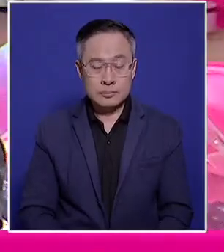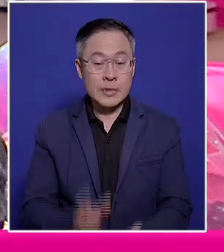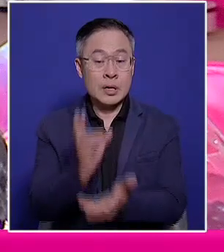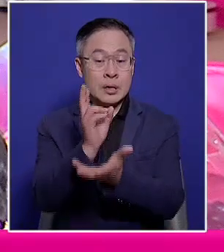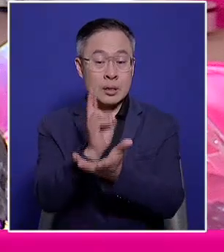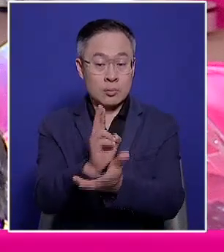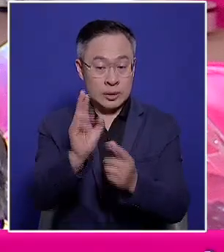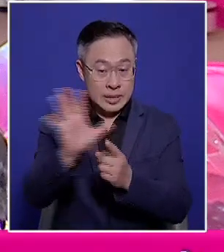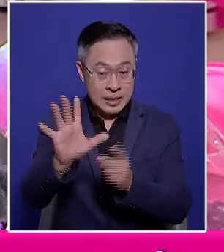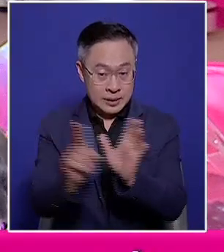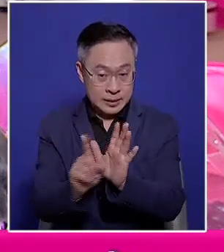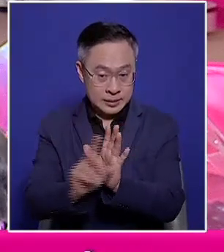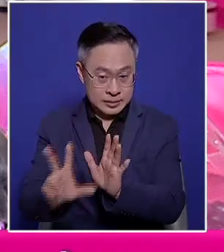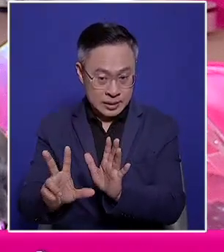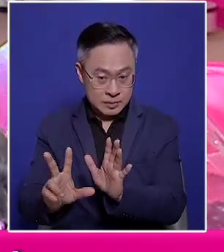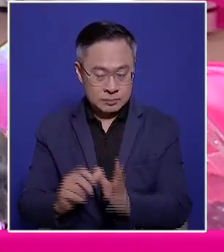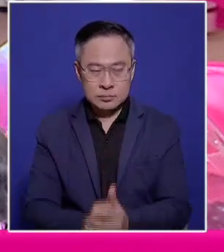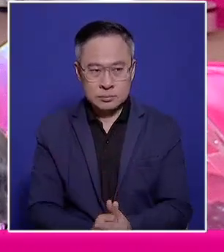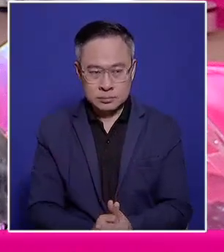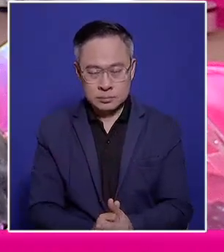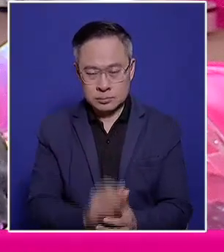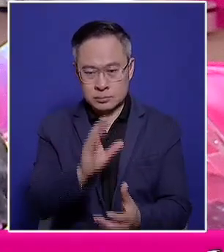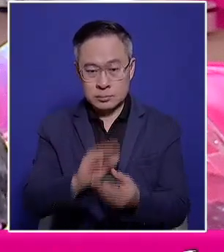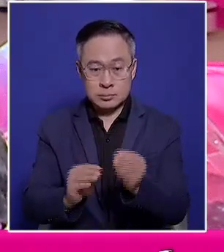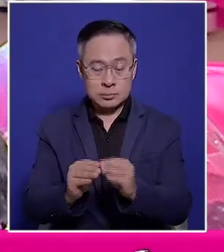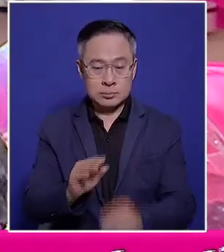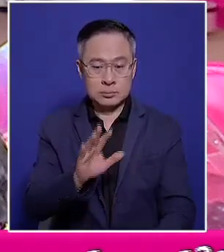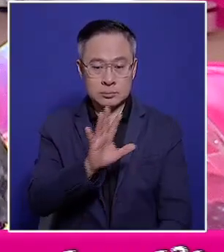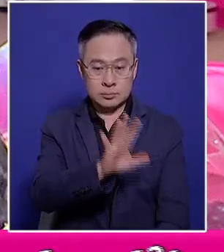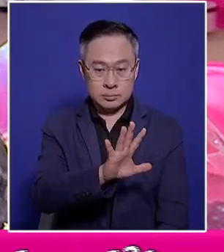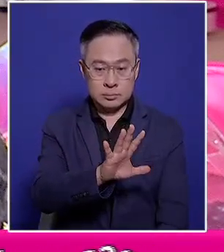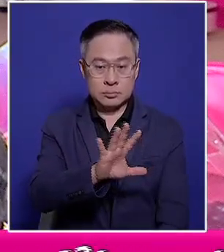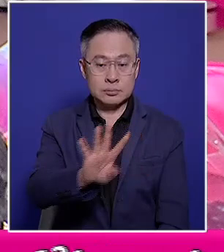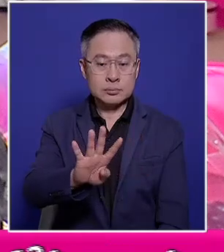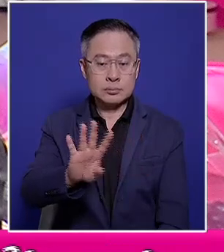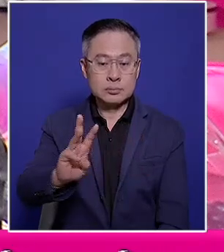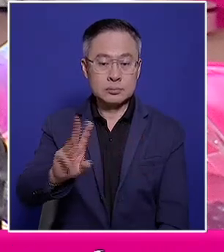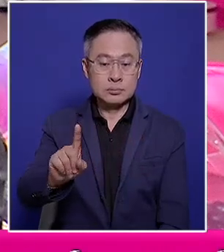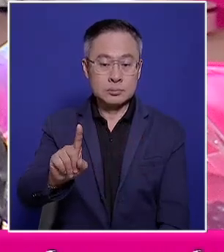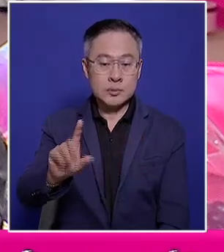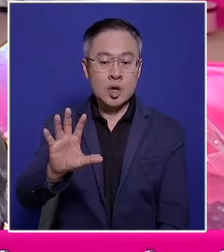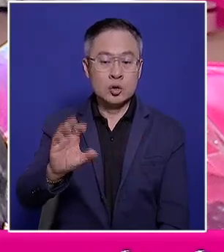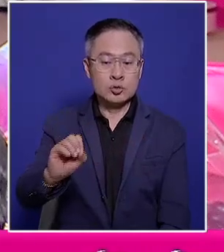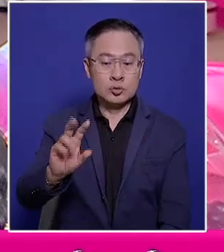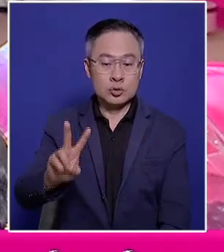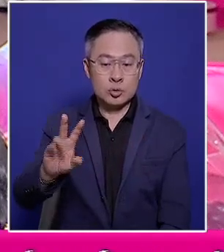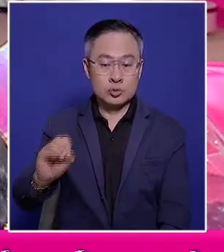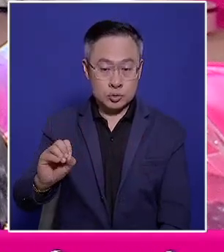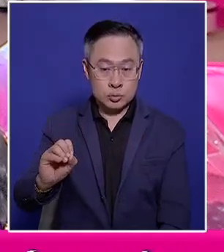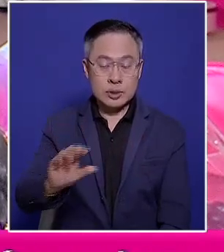ันดับที่5หมุนครั้งที่3เลขที่ออก5 4 6 1 0 2